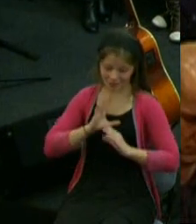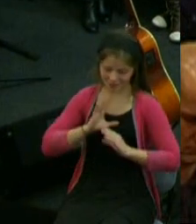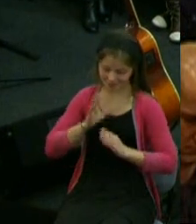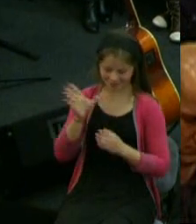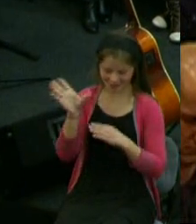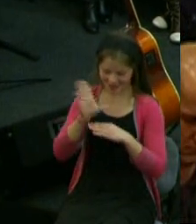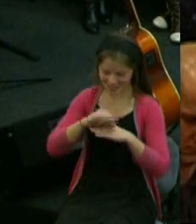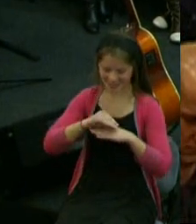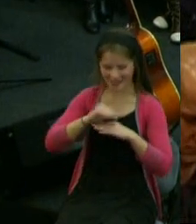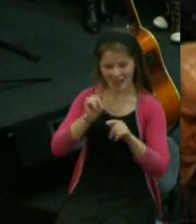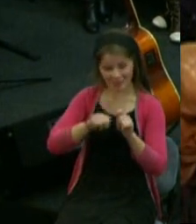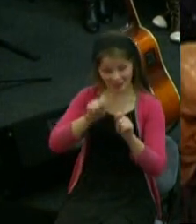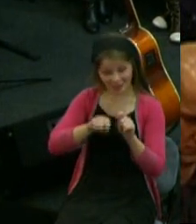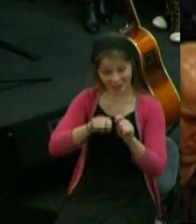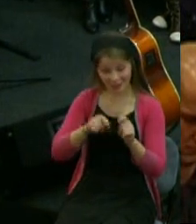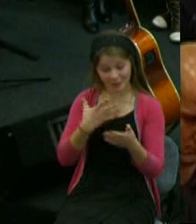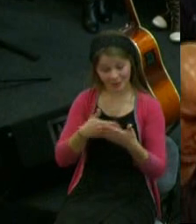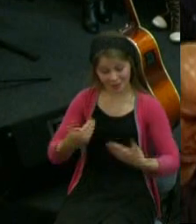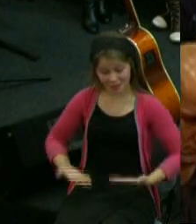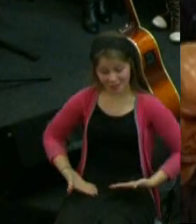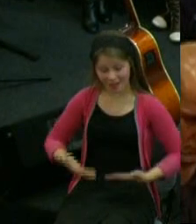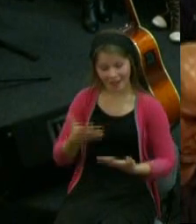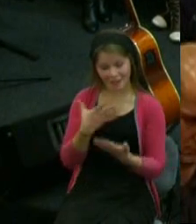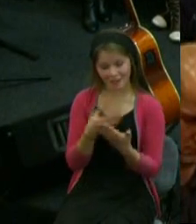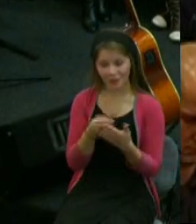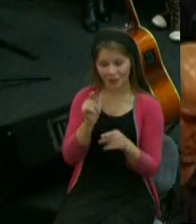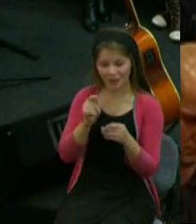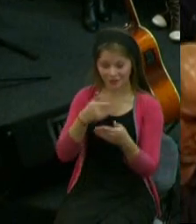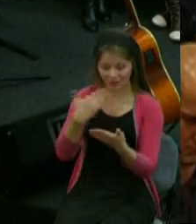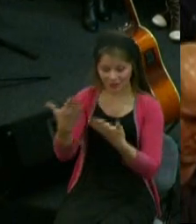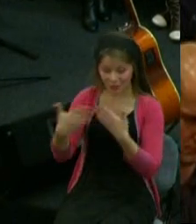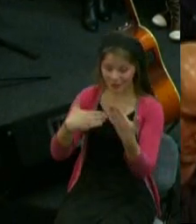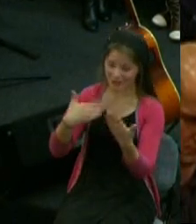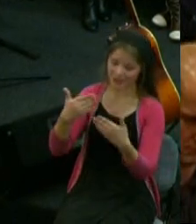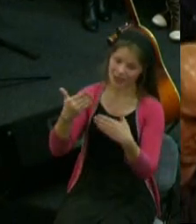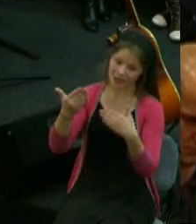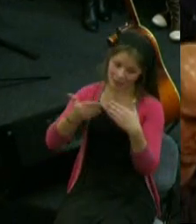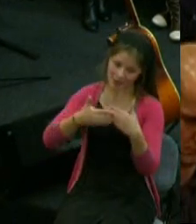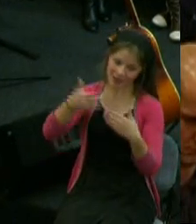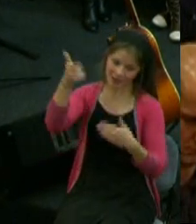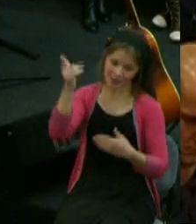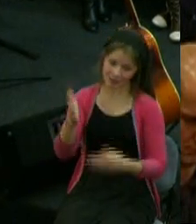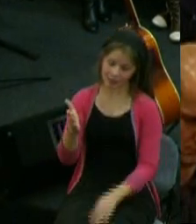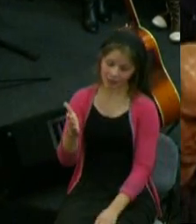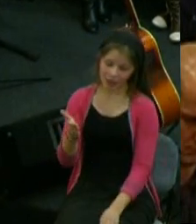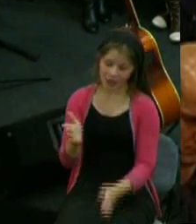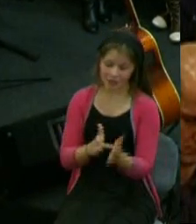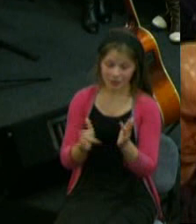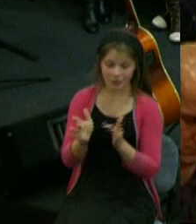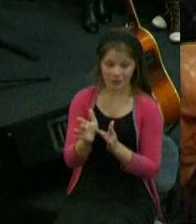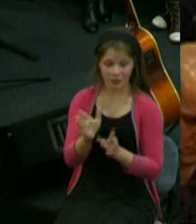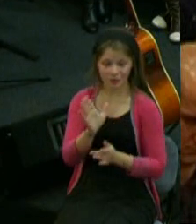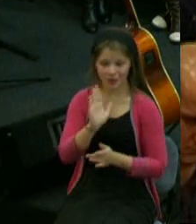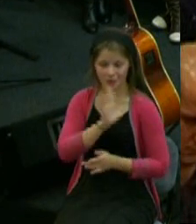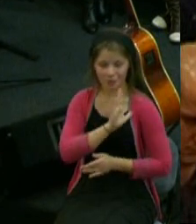ми перевіряємо своє життя, ми перевіряємо свої відносини, які вони сьогодні перед нашим Господом. Ісус, Він був кроткий,